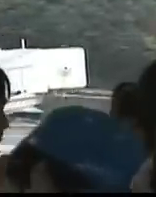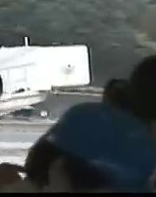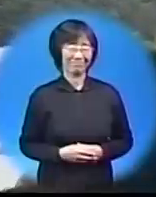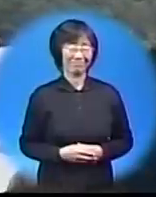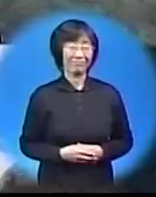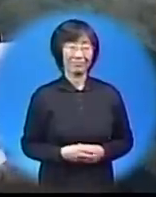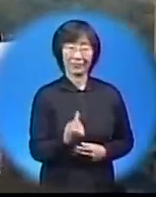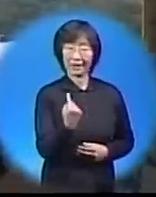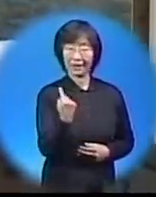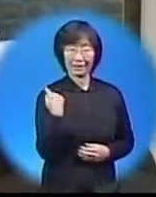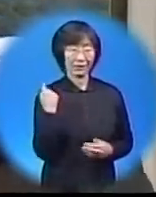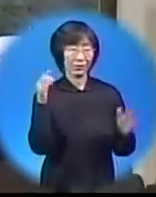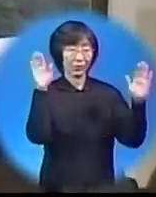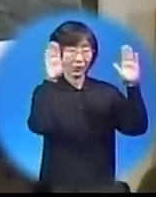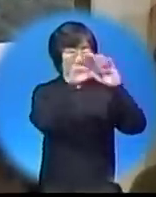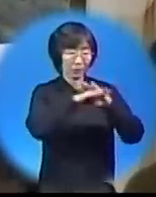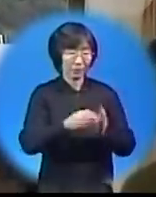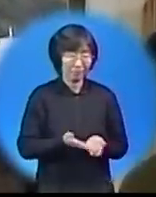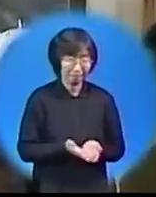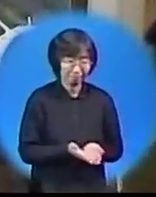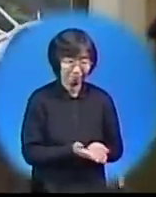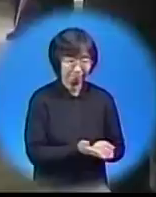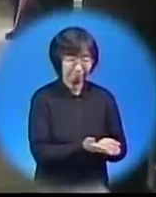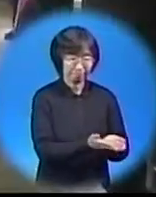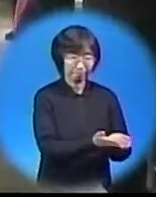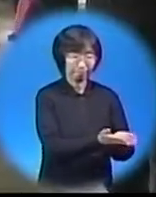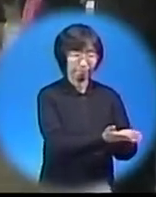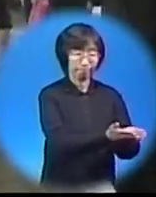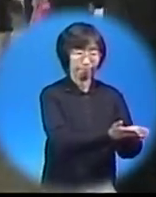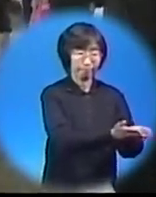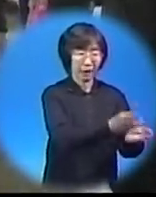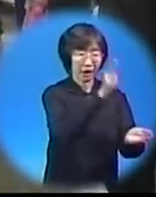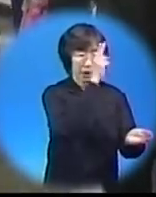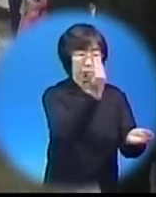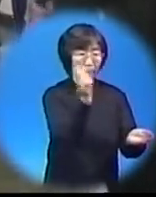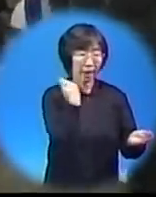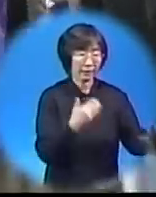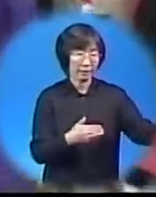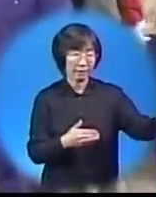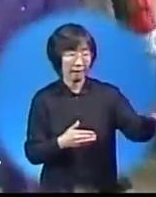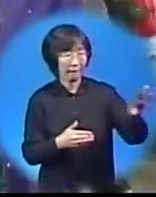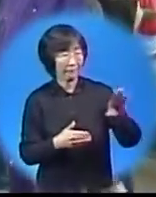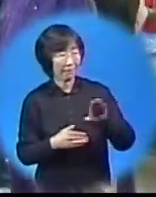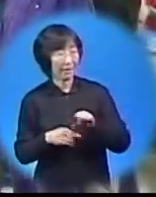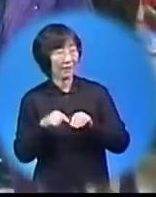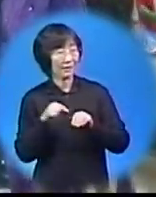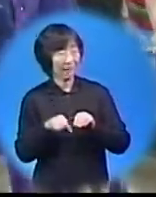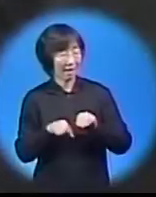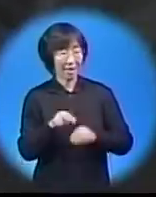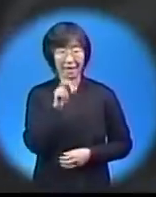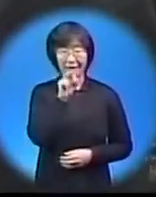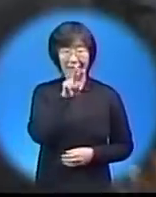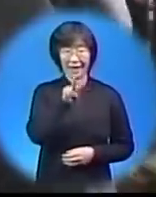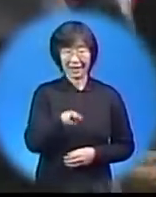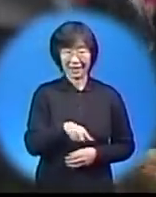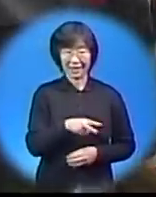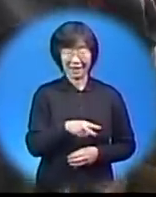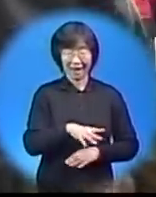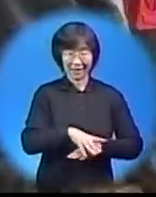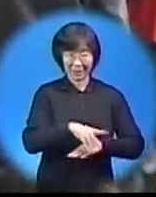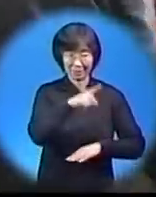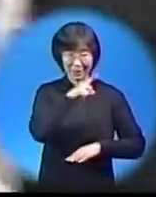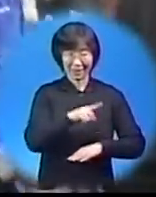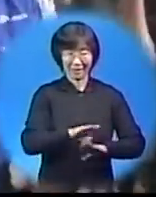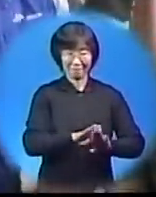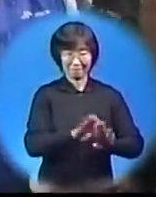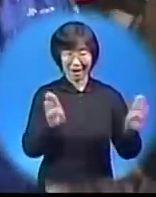前日の夜に出港した底引き船がお昼前に一斉に帰港し、いよいよ初競りがスタート。たくさんの見